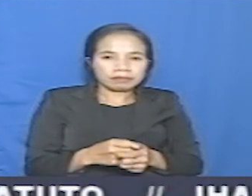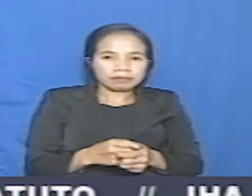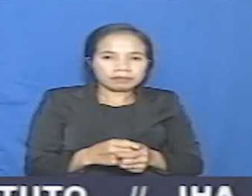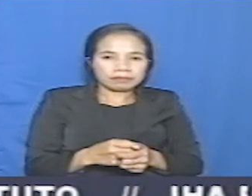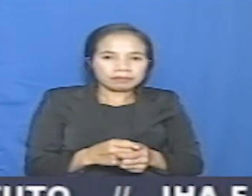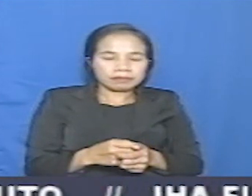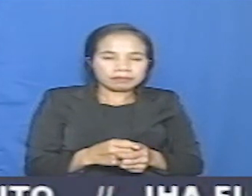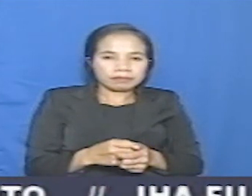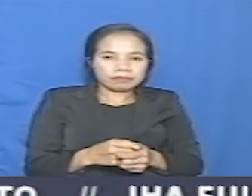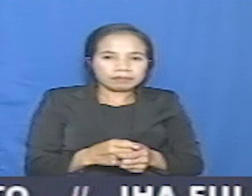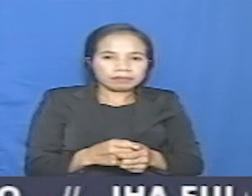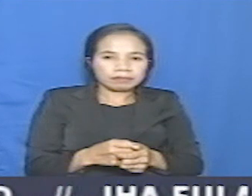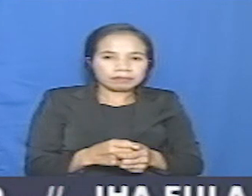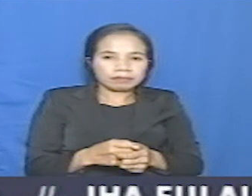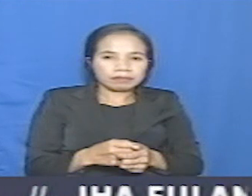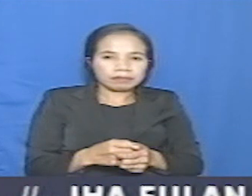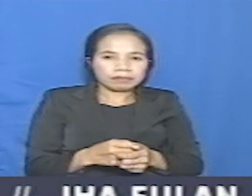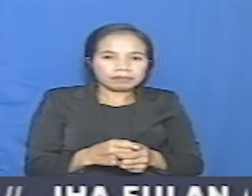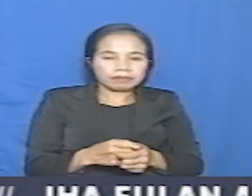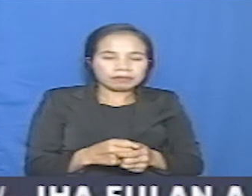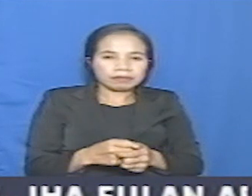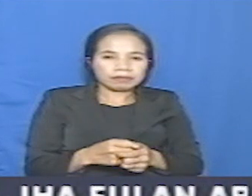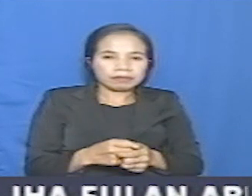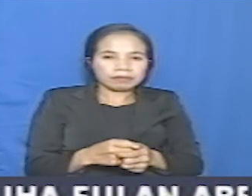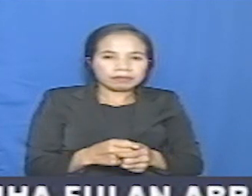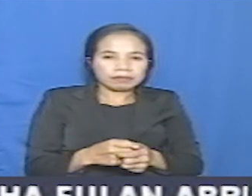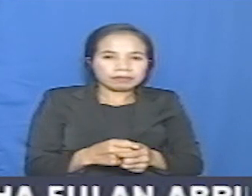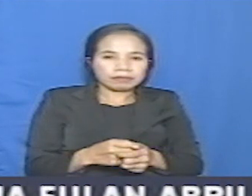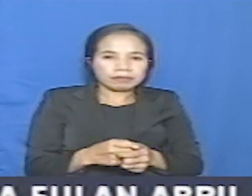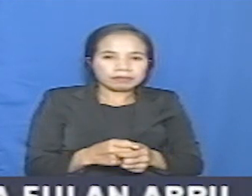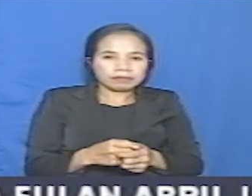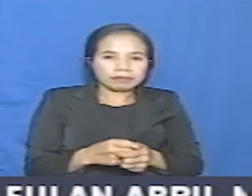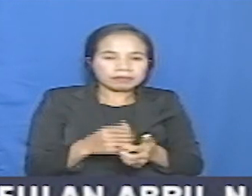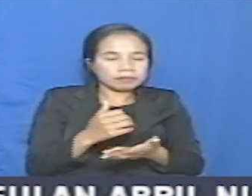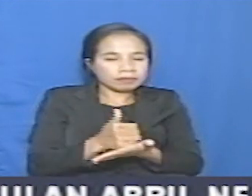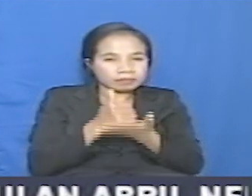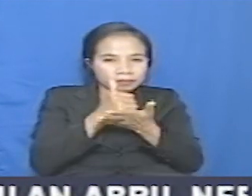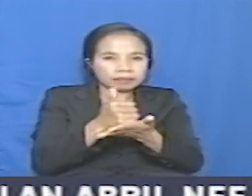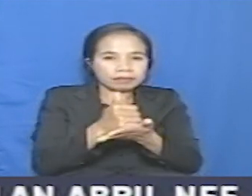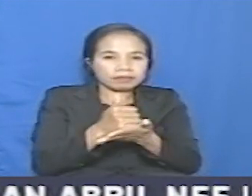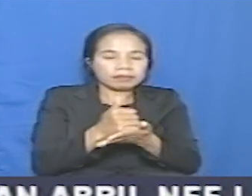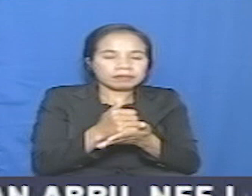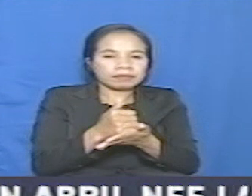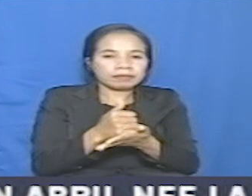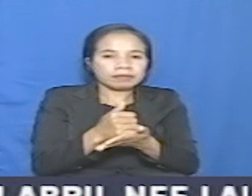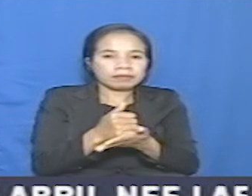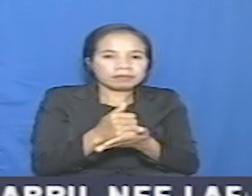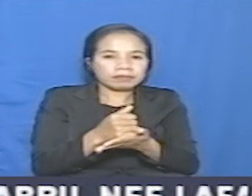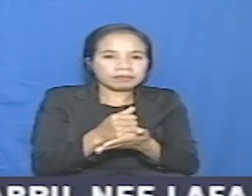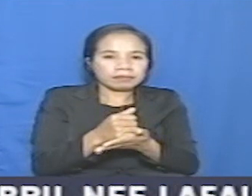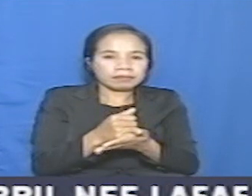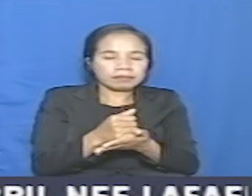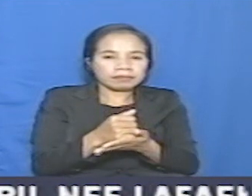cohibenes bajo tuku Emilio le decía tuku magnia at cohibenes bajo cohibenes ahora